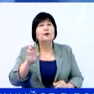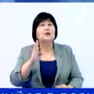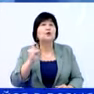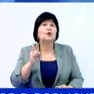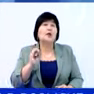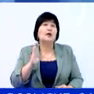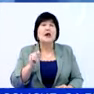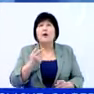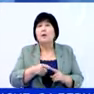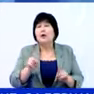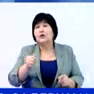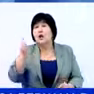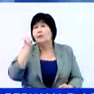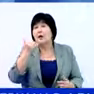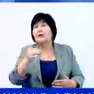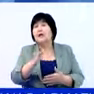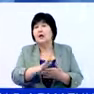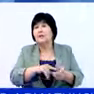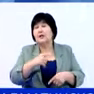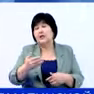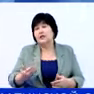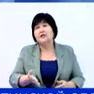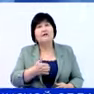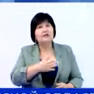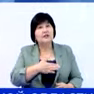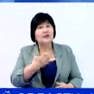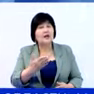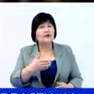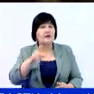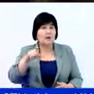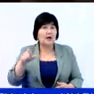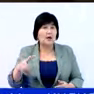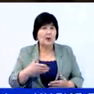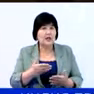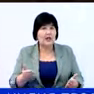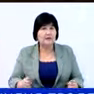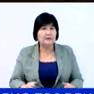Шукенова, потому что память о нем продолжает жить в сердцах его поклонников.